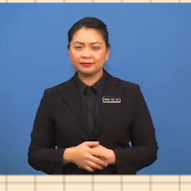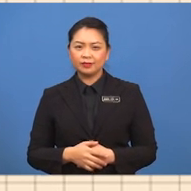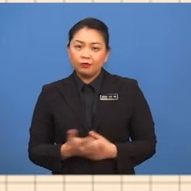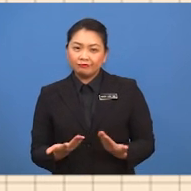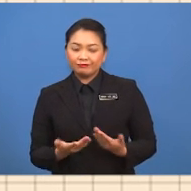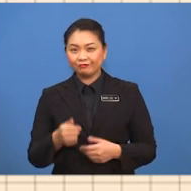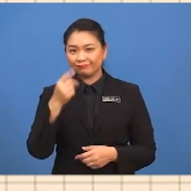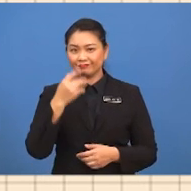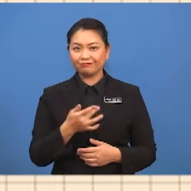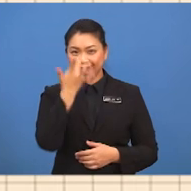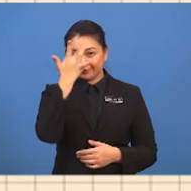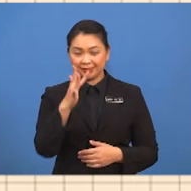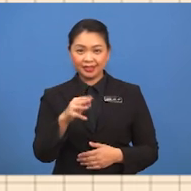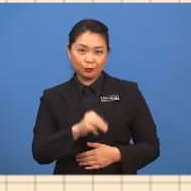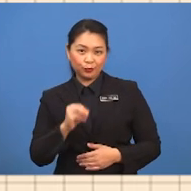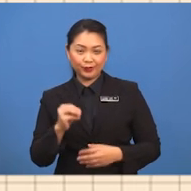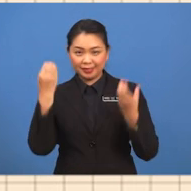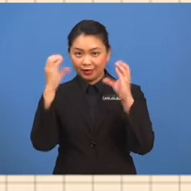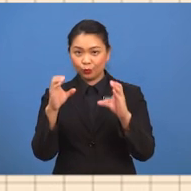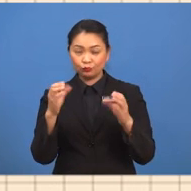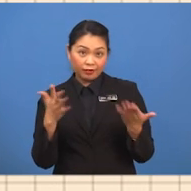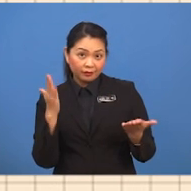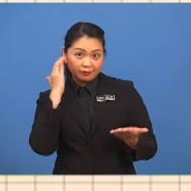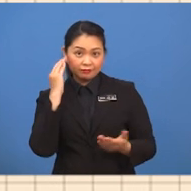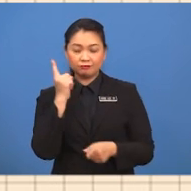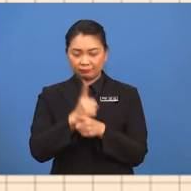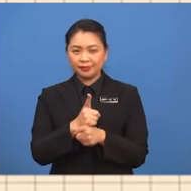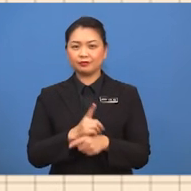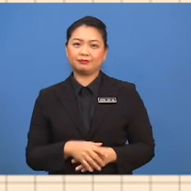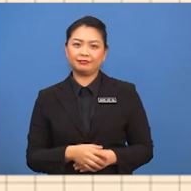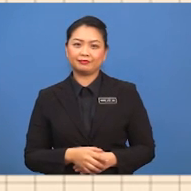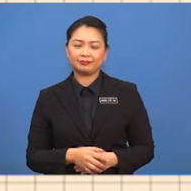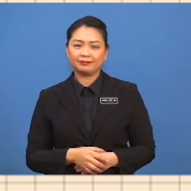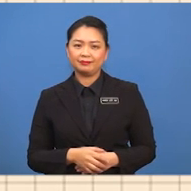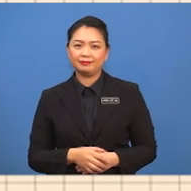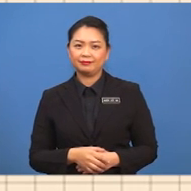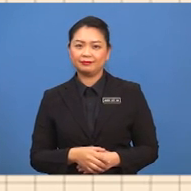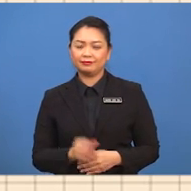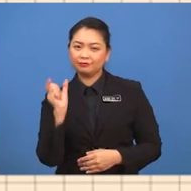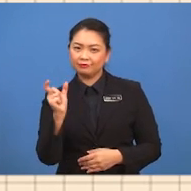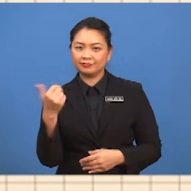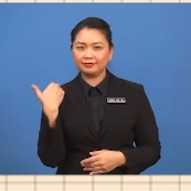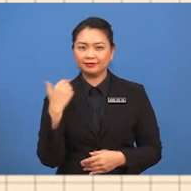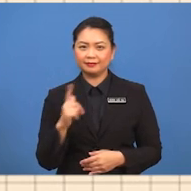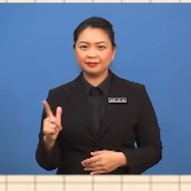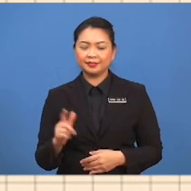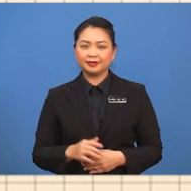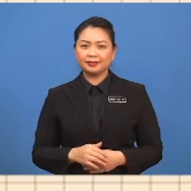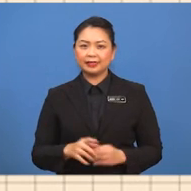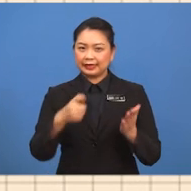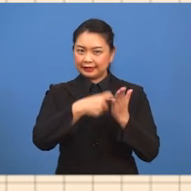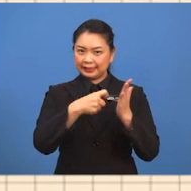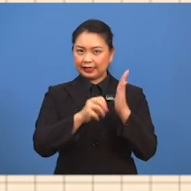Wah, pandainya murid-murid cikgu. Betul. Julat ialah